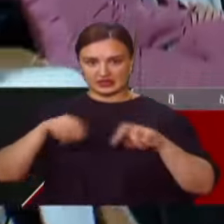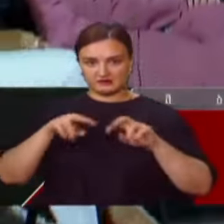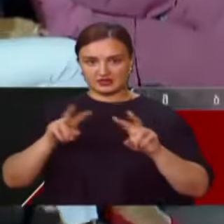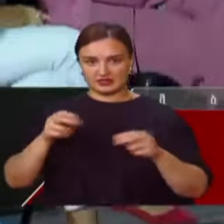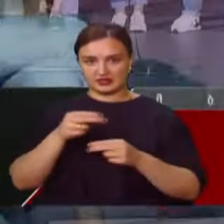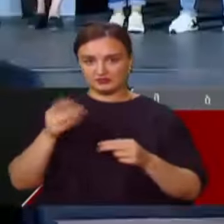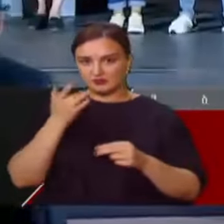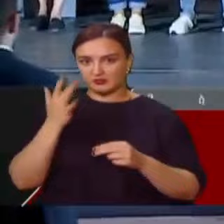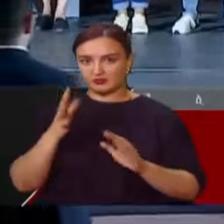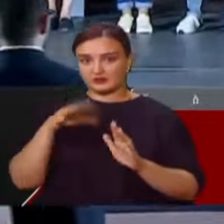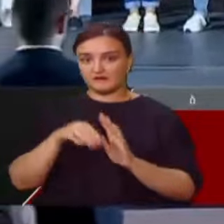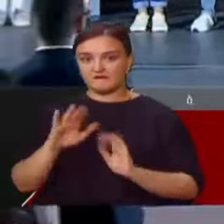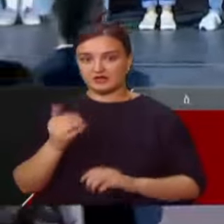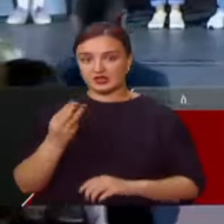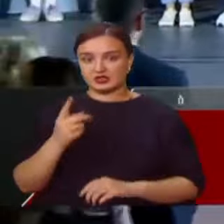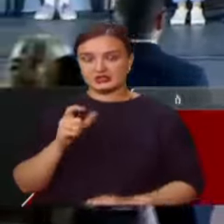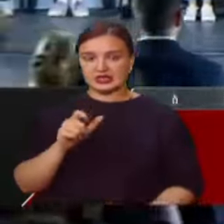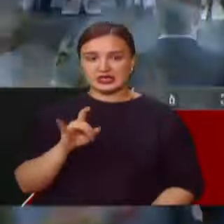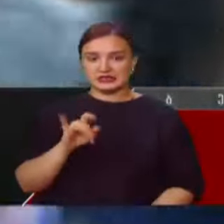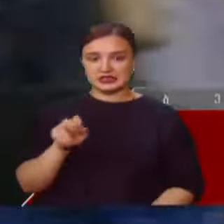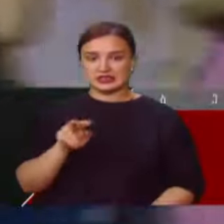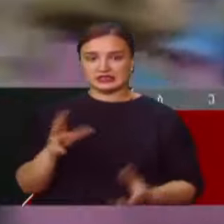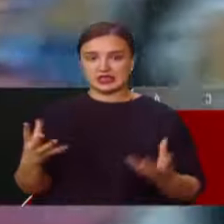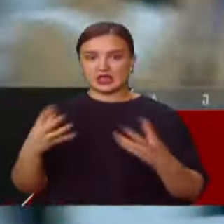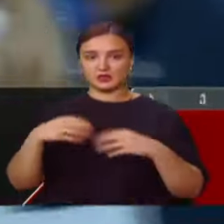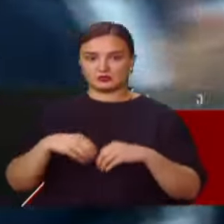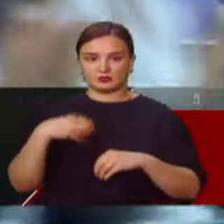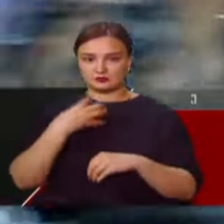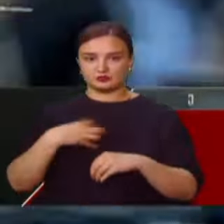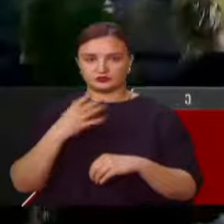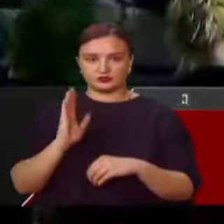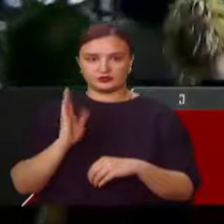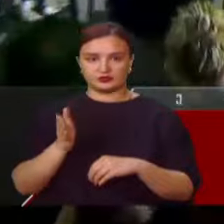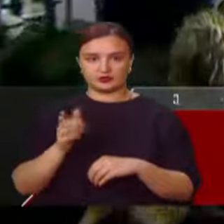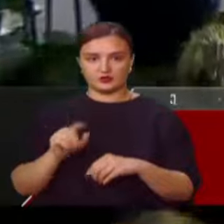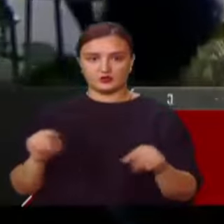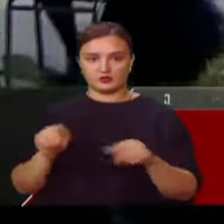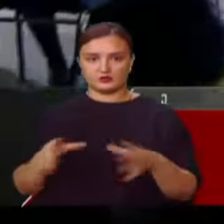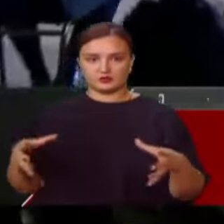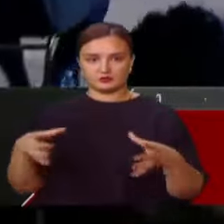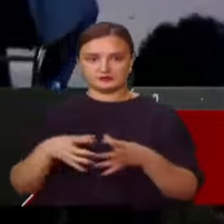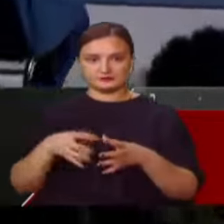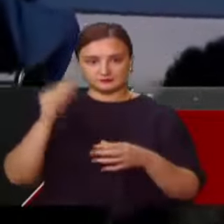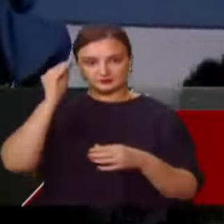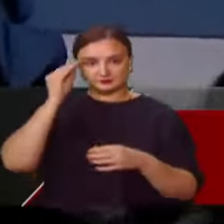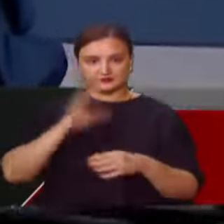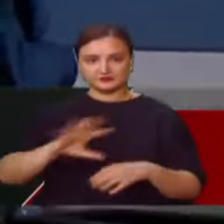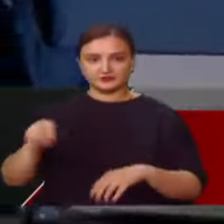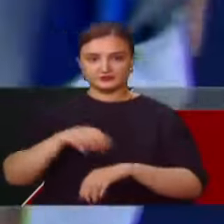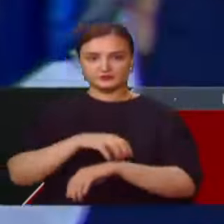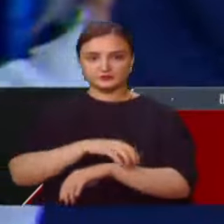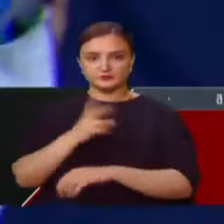გიორგი ვაშაძე ფიქრობს, რომ გახარია ხაზარაძის ერთობა საარჩევნოდ მნიშვნელოვანი იქნება. ოპოზიციის ნაწილს კი მიაჩნია, რომ ყველა